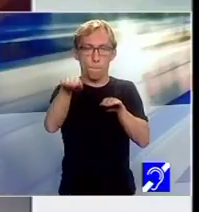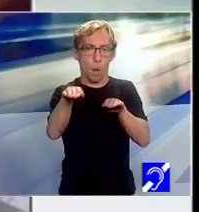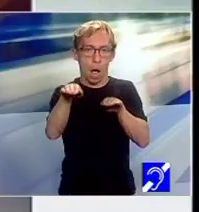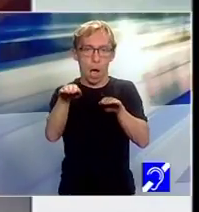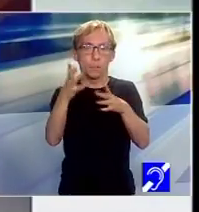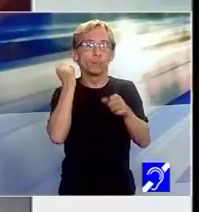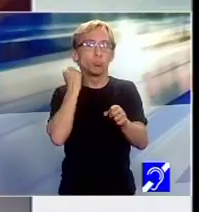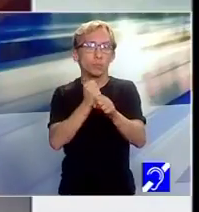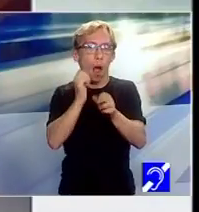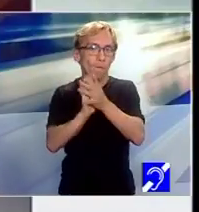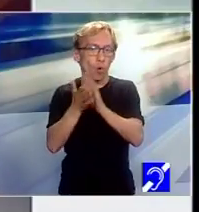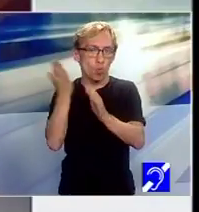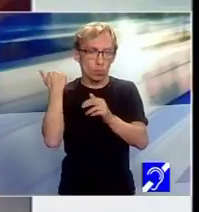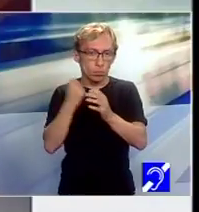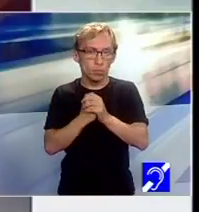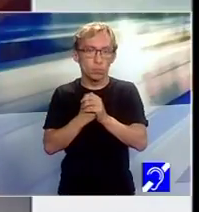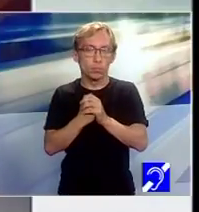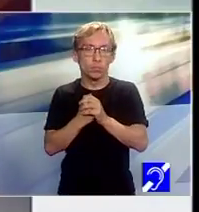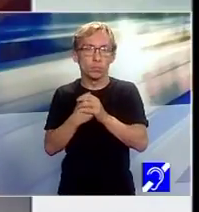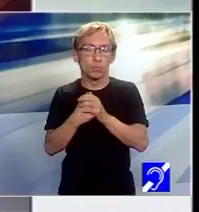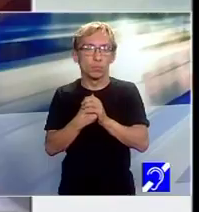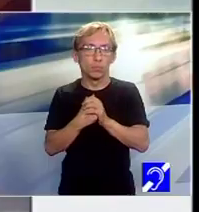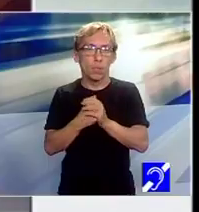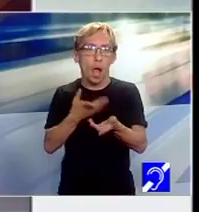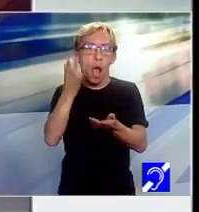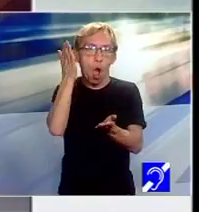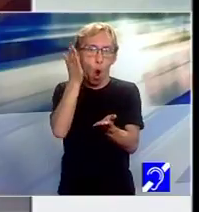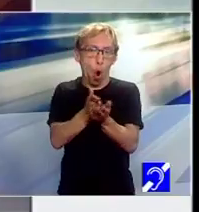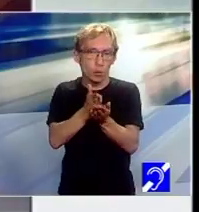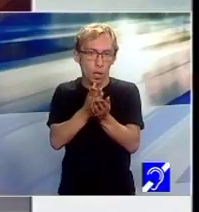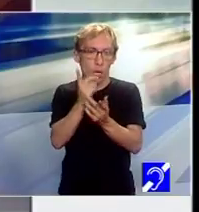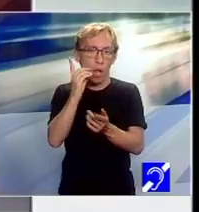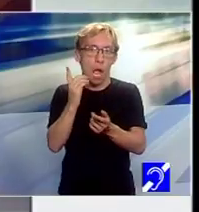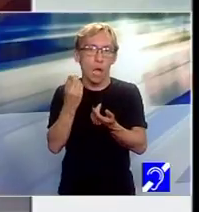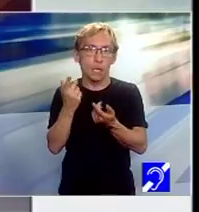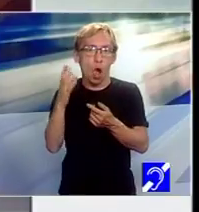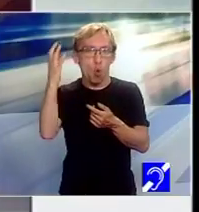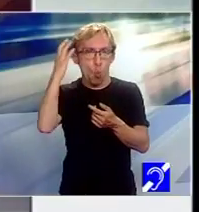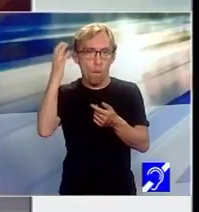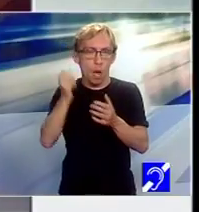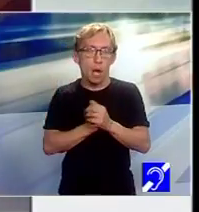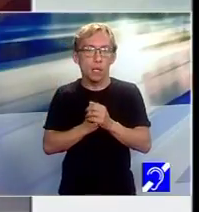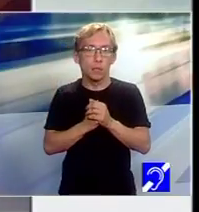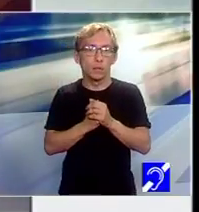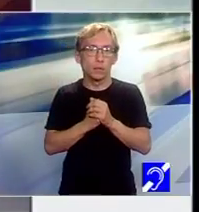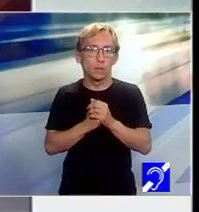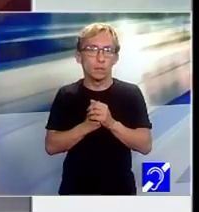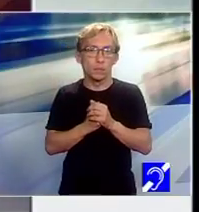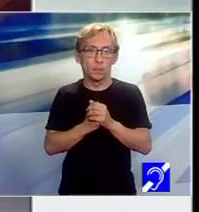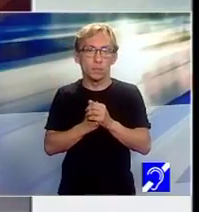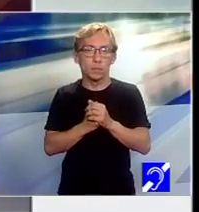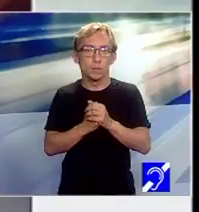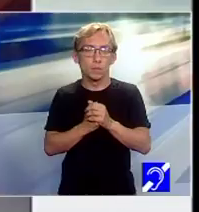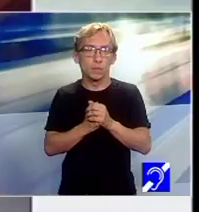făcut. Am fost nominalizați în hotărârea de guvern ca unitate eligibilă pe axa prioritară